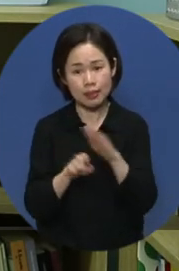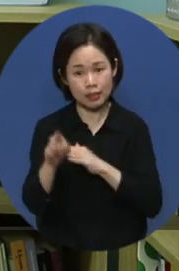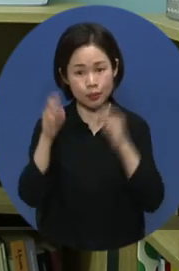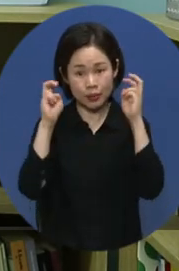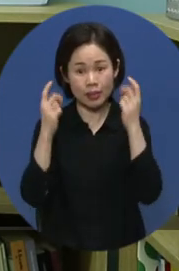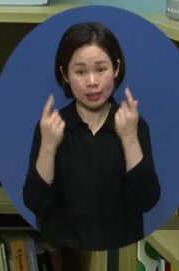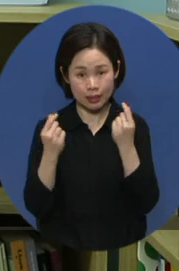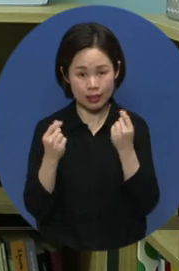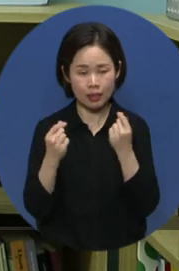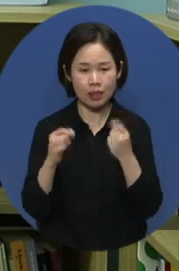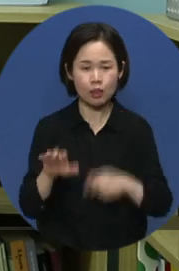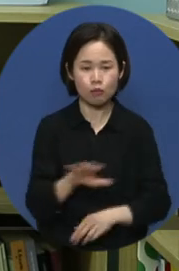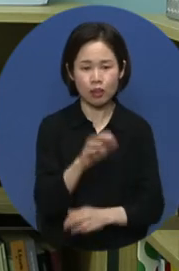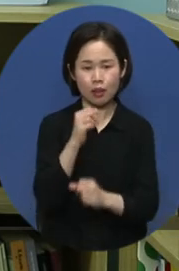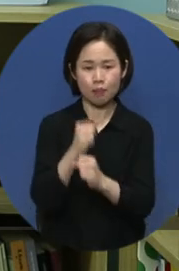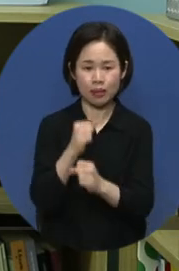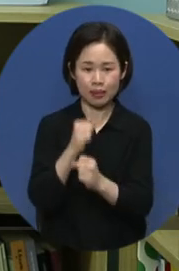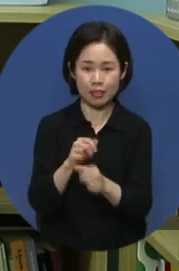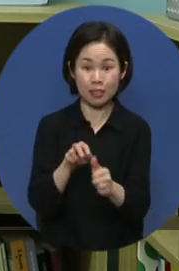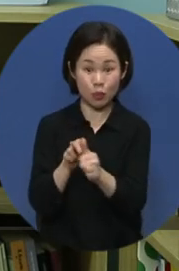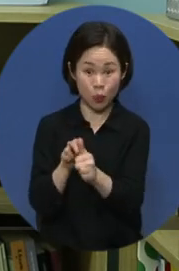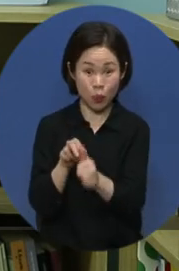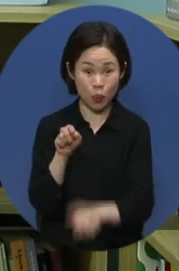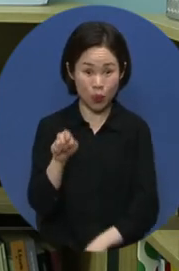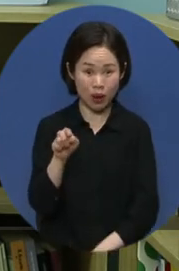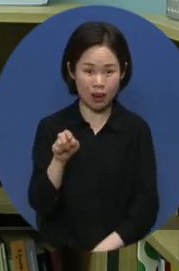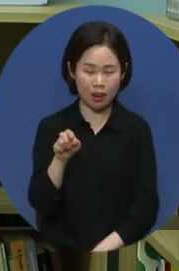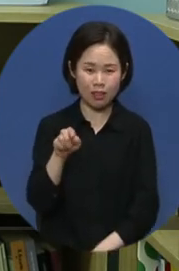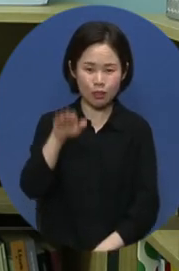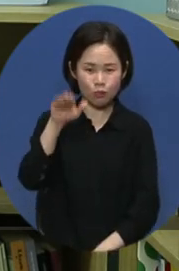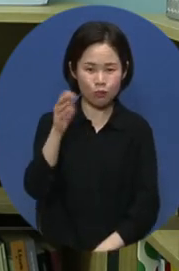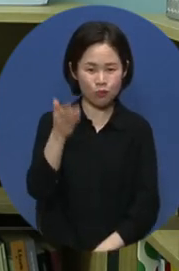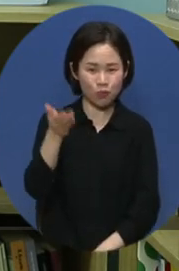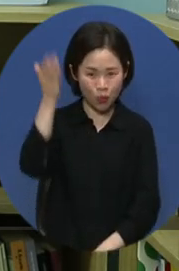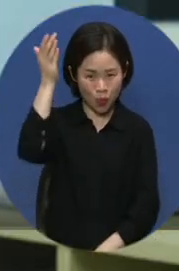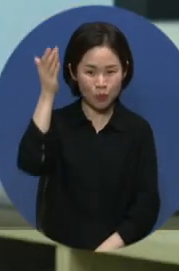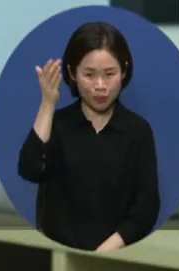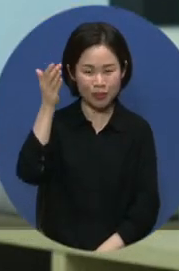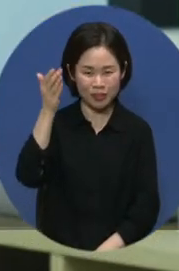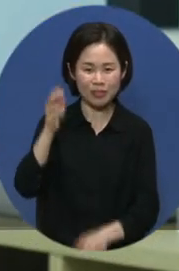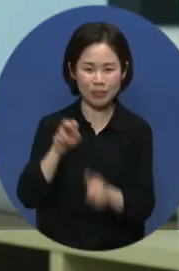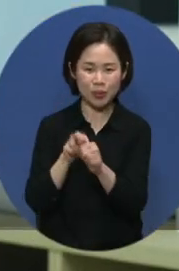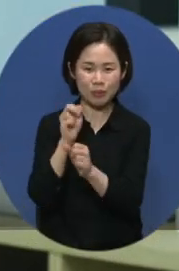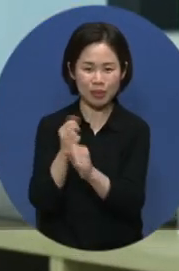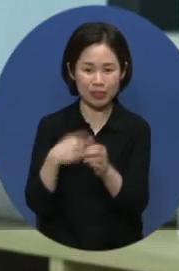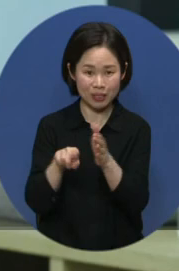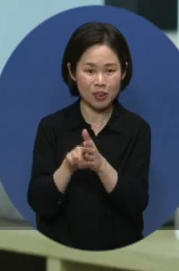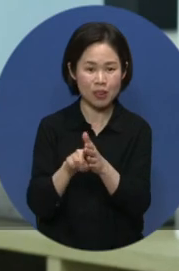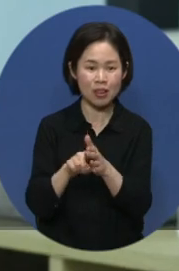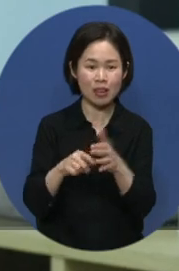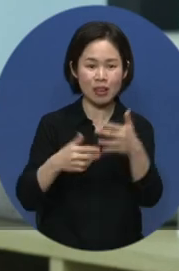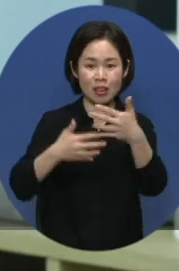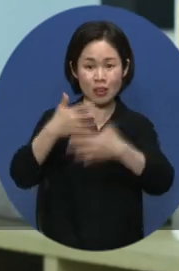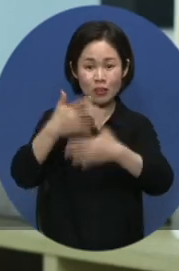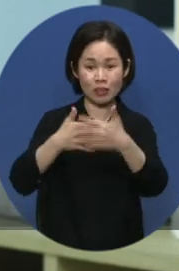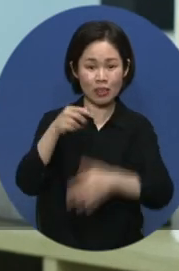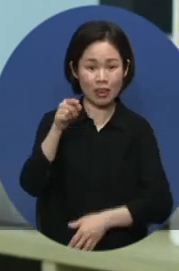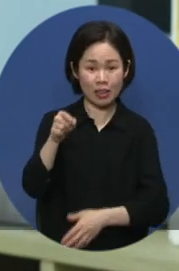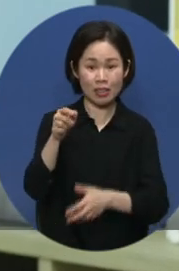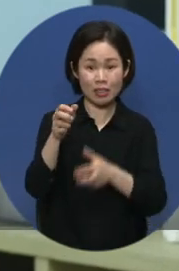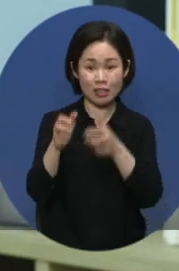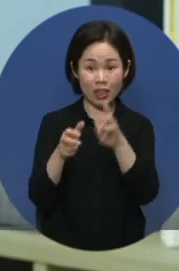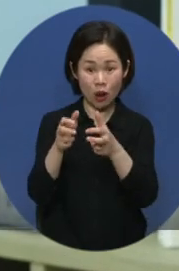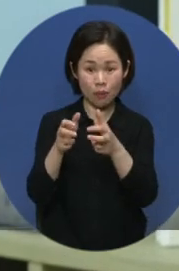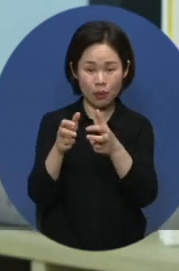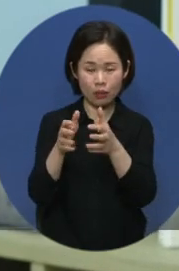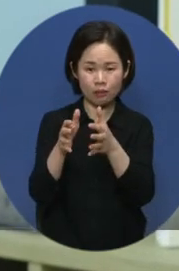만든 콘텐츠가 정말 그런 질을 담보할 수 있는 콘텐츠가 되기 위해서 영상이라는 이제 사업적인 종류의 확장뿐만